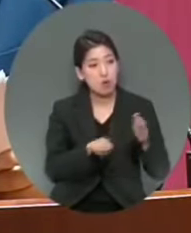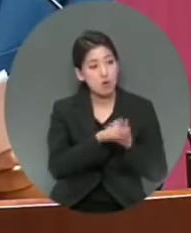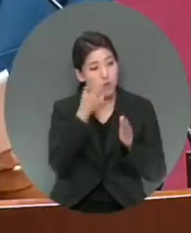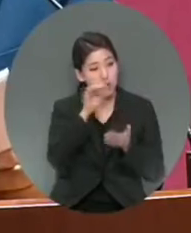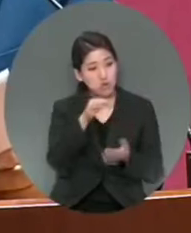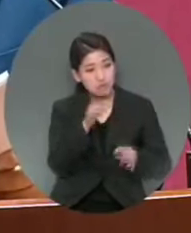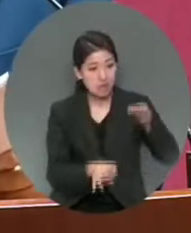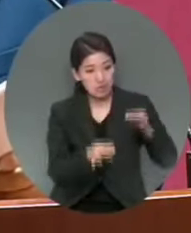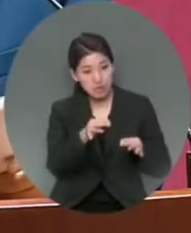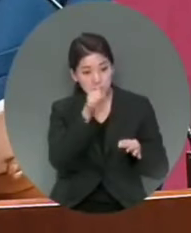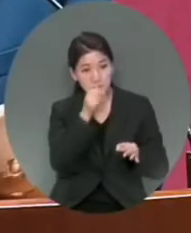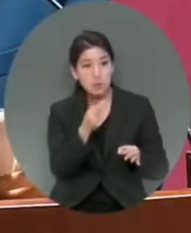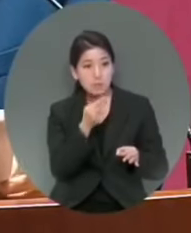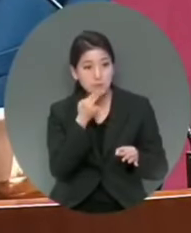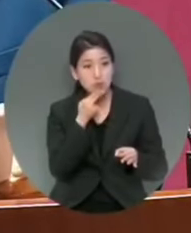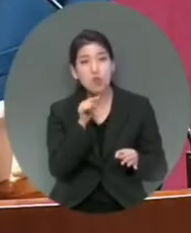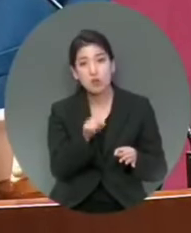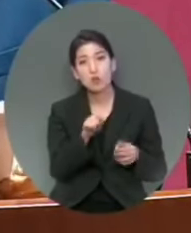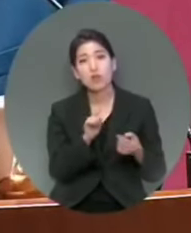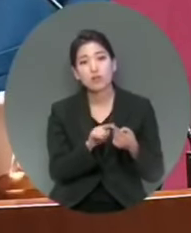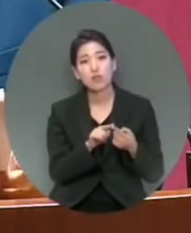차별이 발생하지 않도록